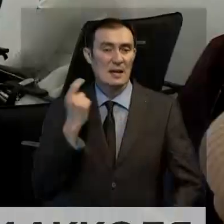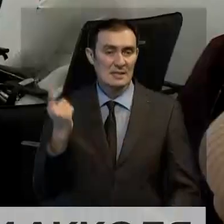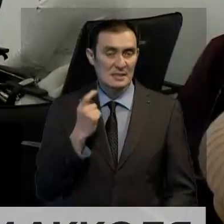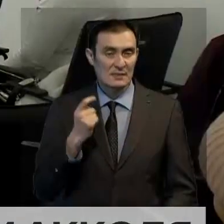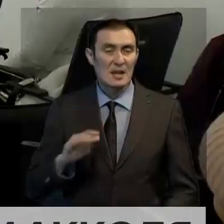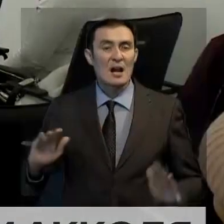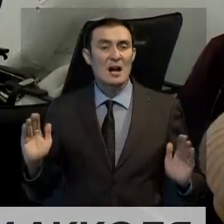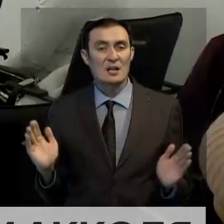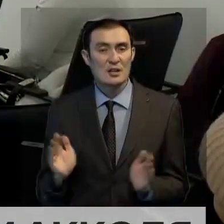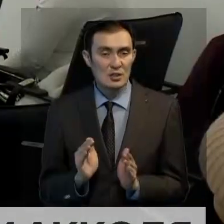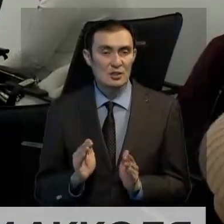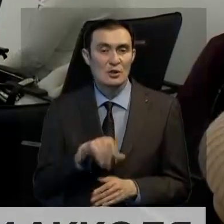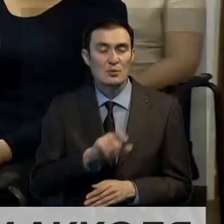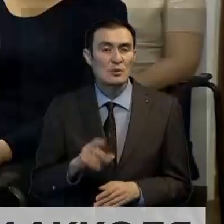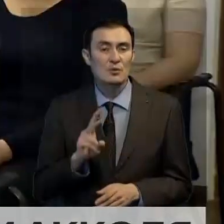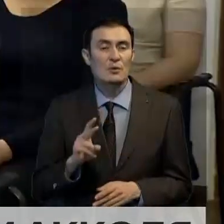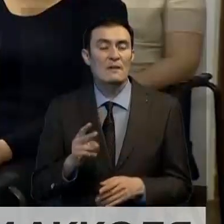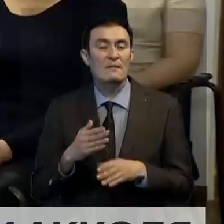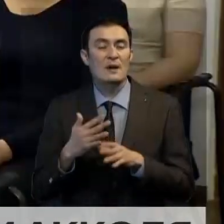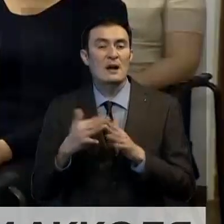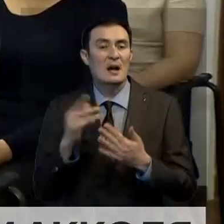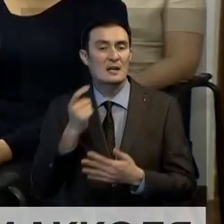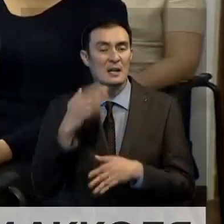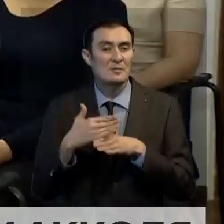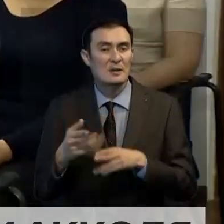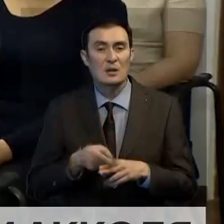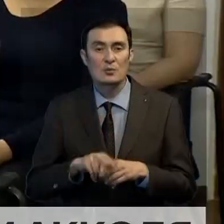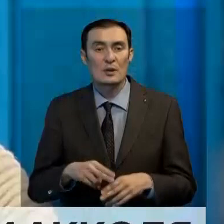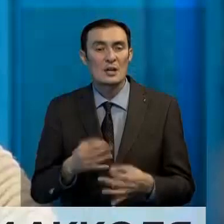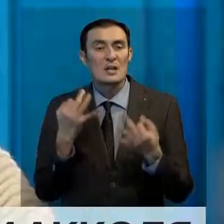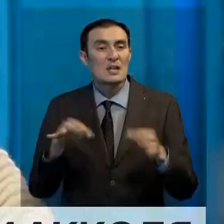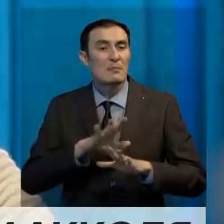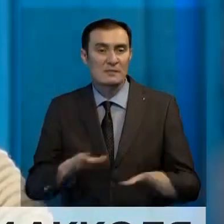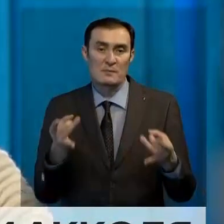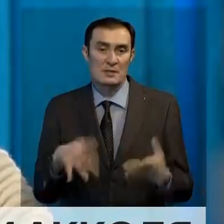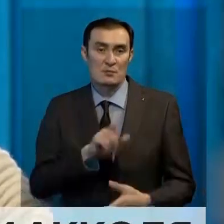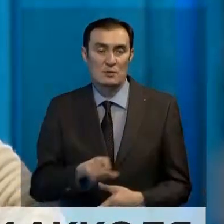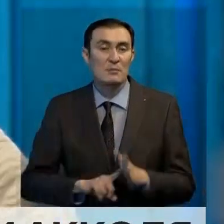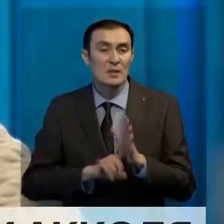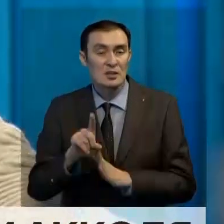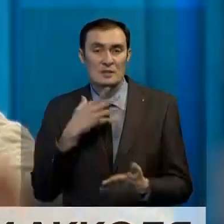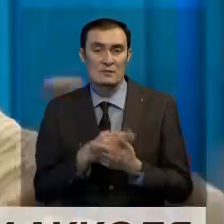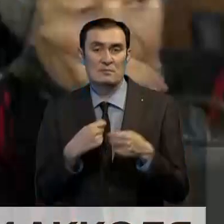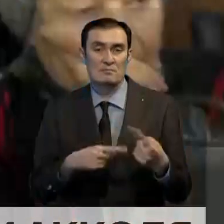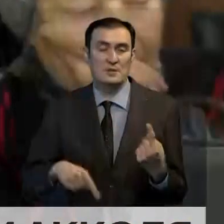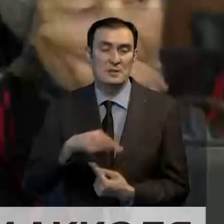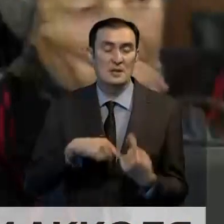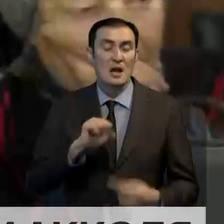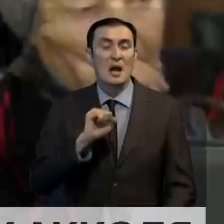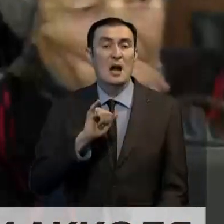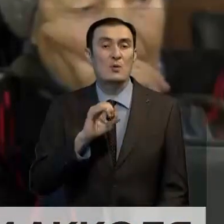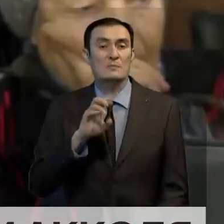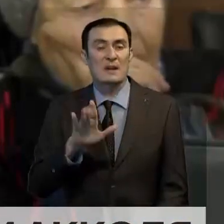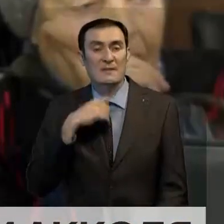хозяйства и ограниченный круг людей в аграрном секторе, который не позволяет простым гражданам начать свое дело. Уизбаев